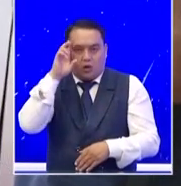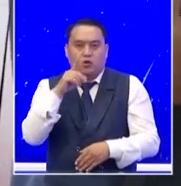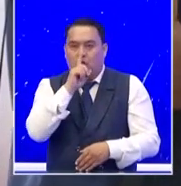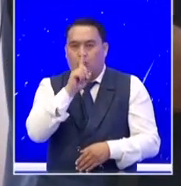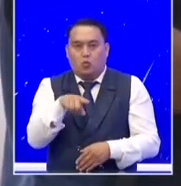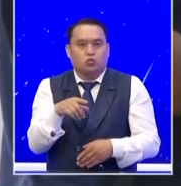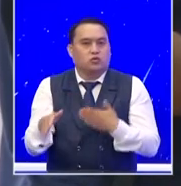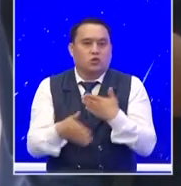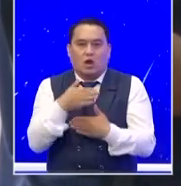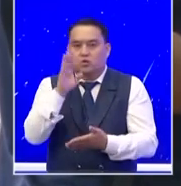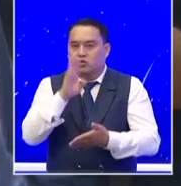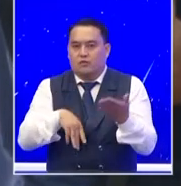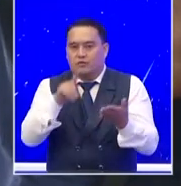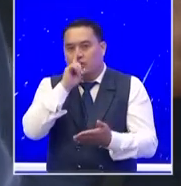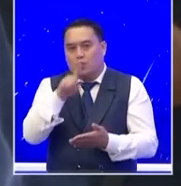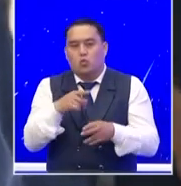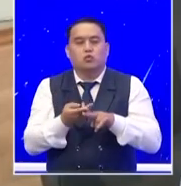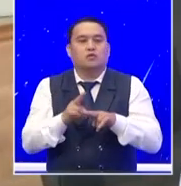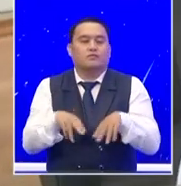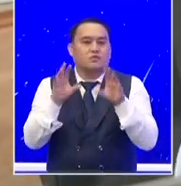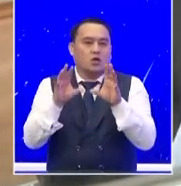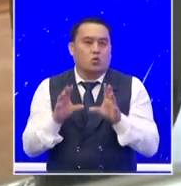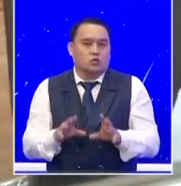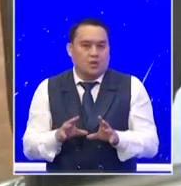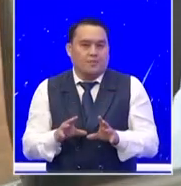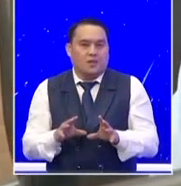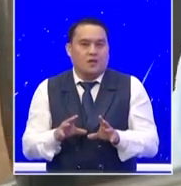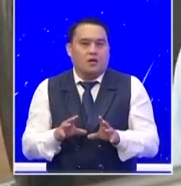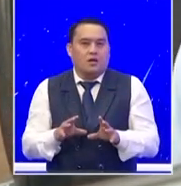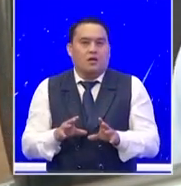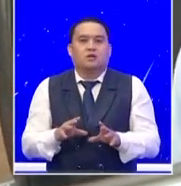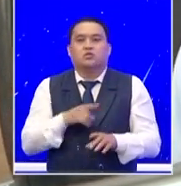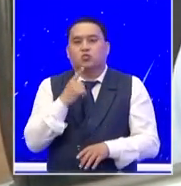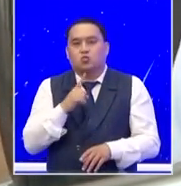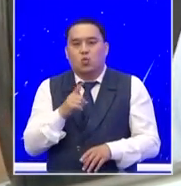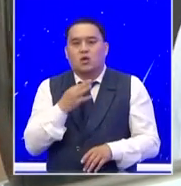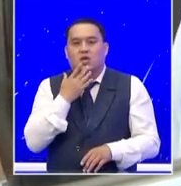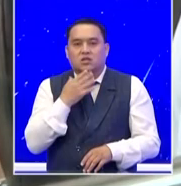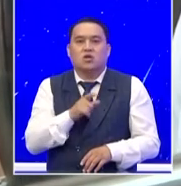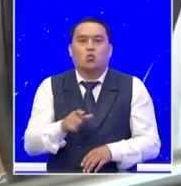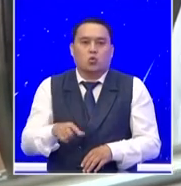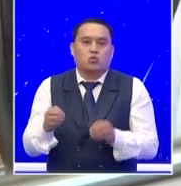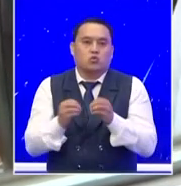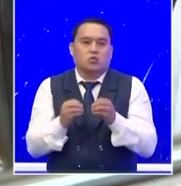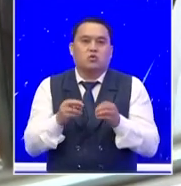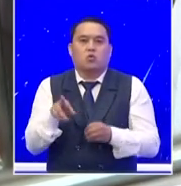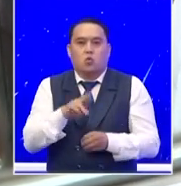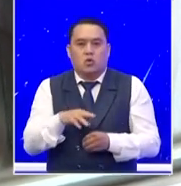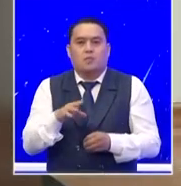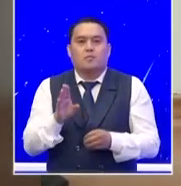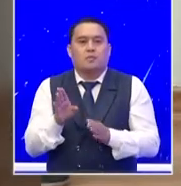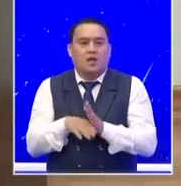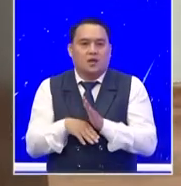будут применяться санкции, предусмотренные Кодексом об административных правонарушениях. Отмечается, что иностранные граждане до 10 июля